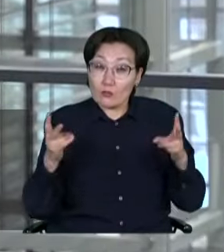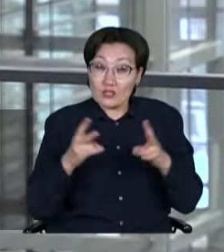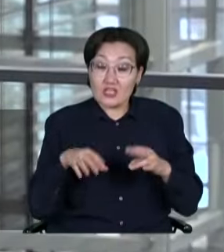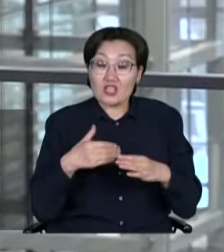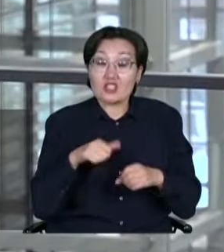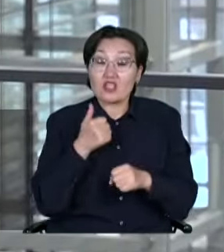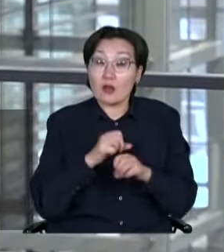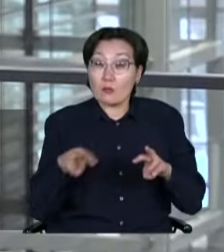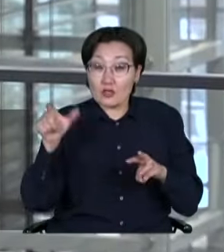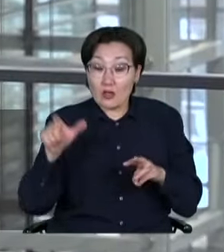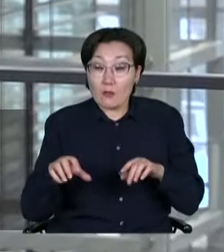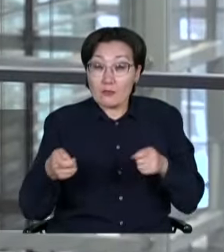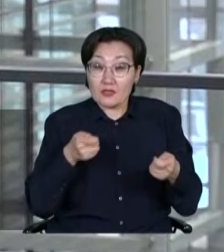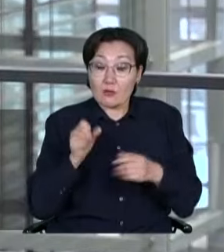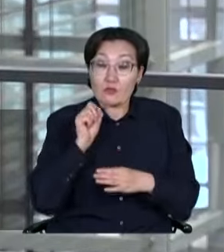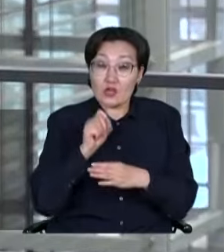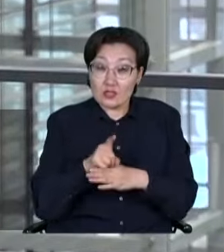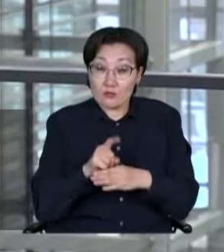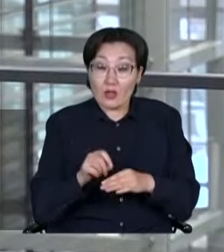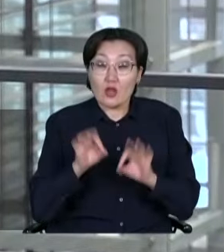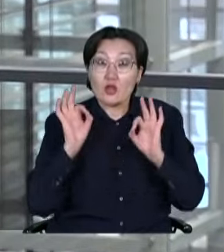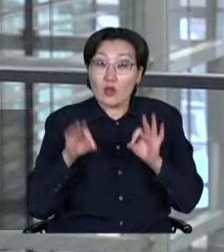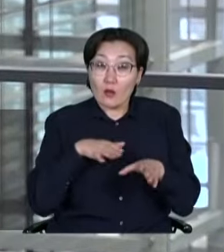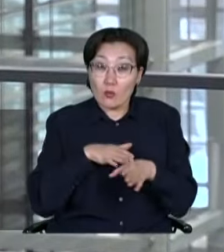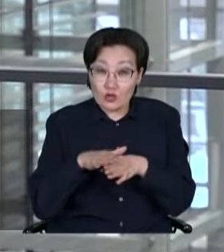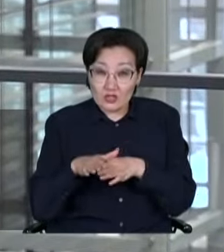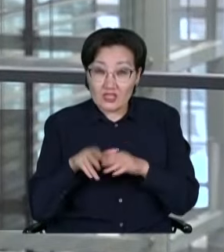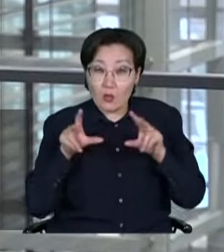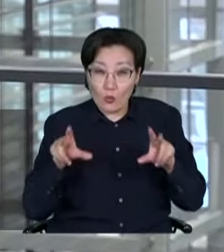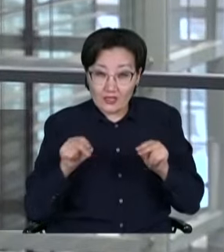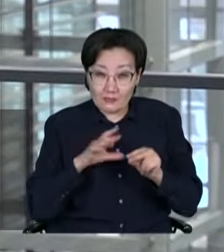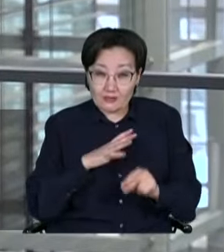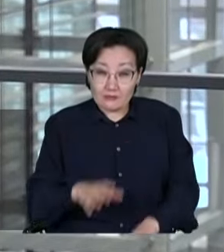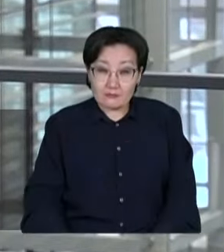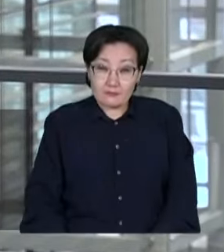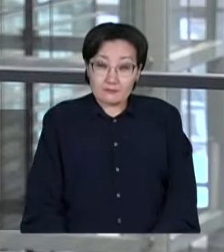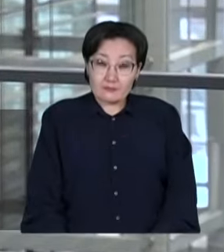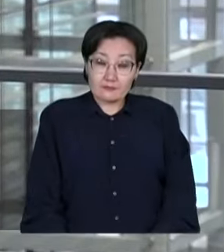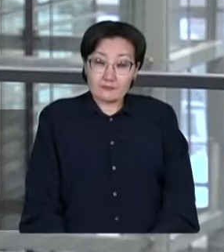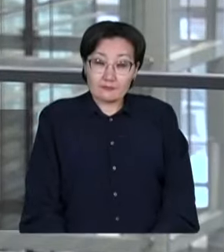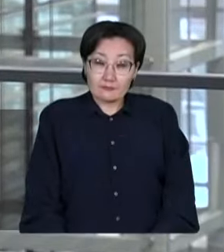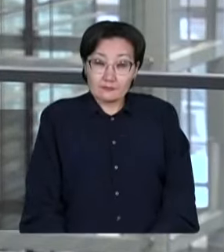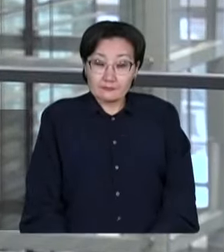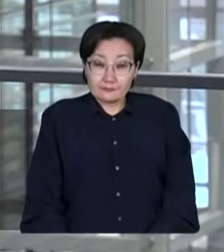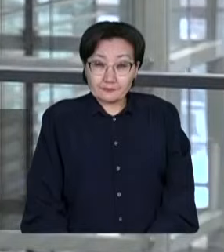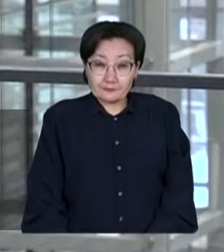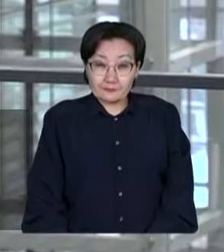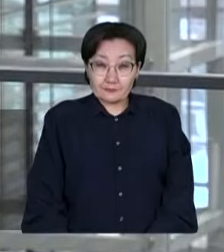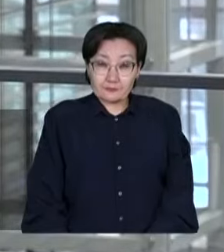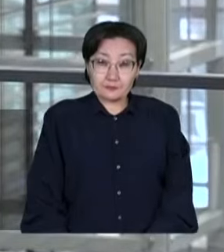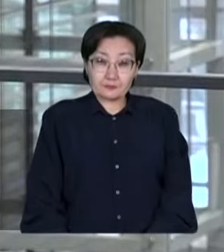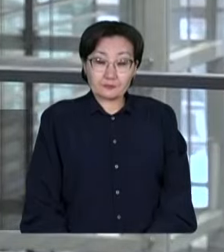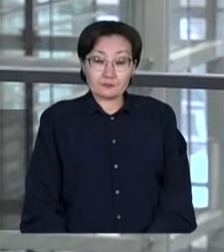жаңа премьер президент пәрменін болжытпай орындауға уәде берді. Өмір Серікбекұлы, Данияр Омар,